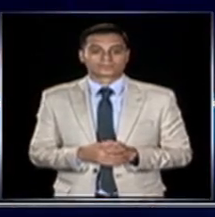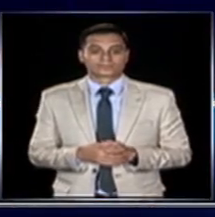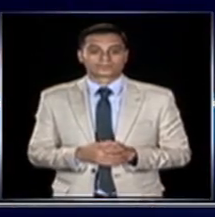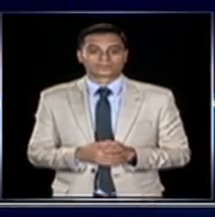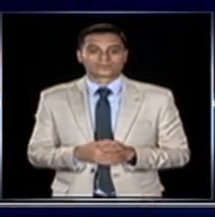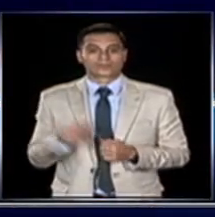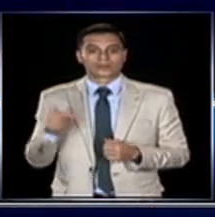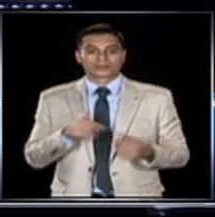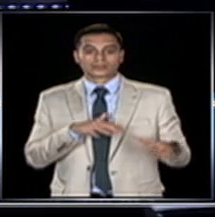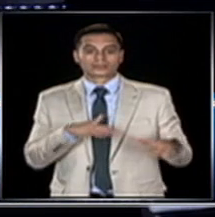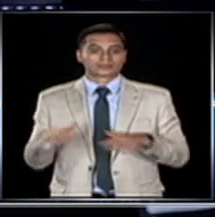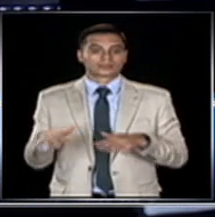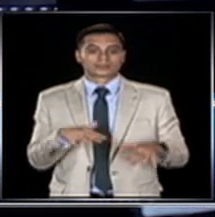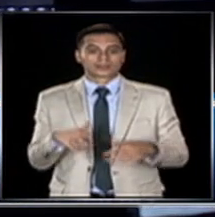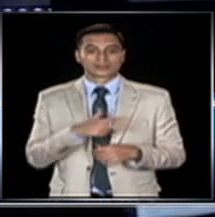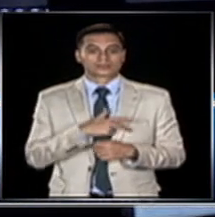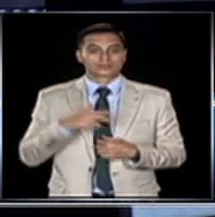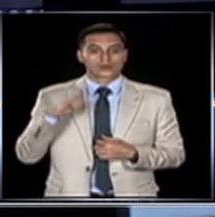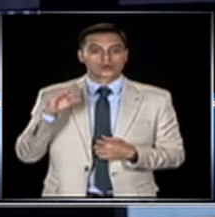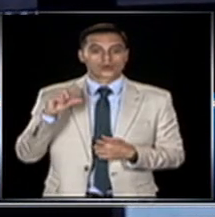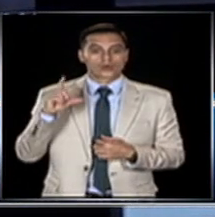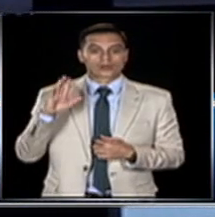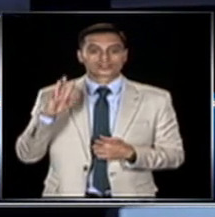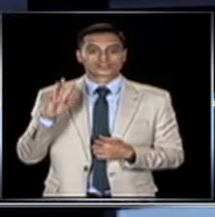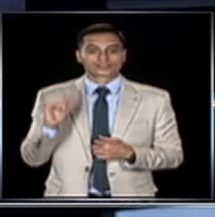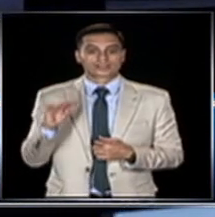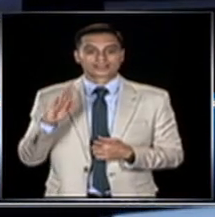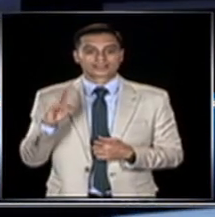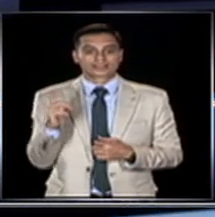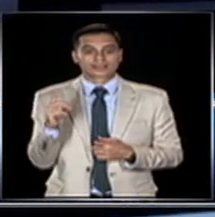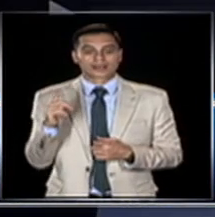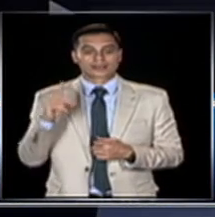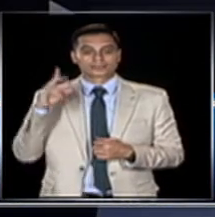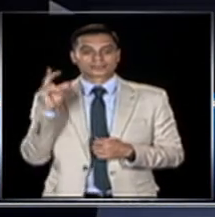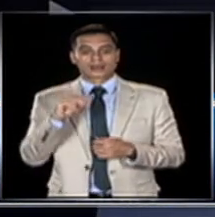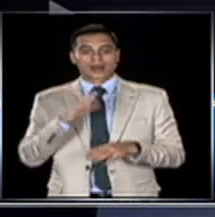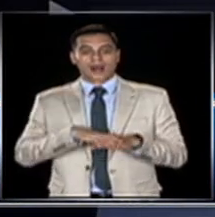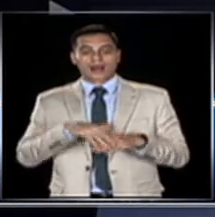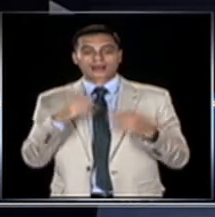ضرب زلزال كولتشستر إحدى الدول الأوروبية عام